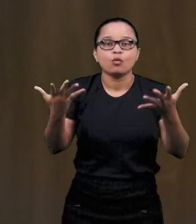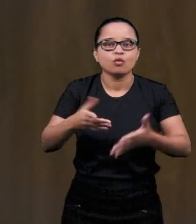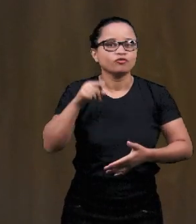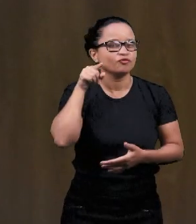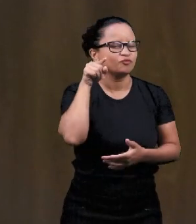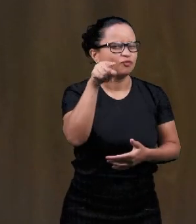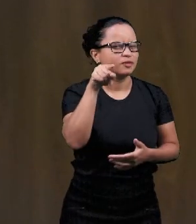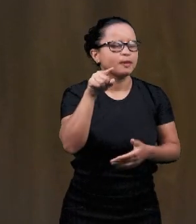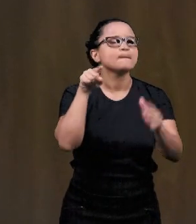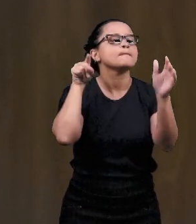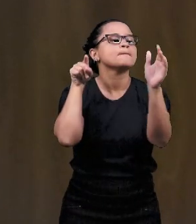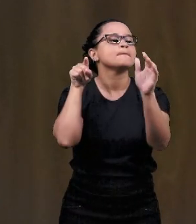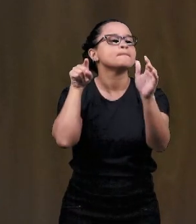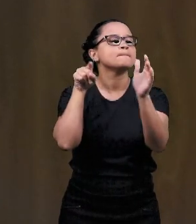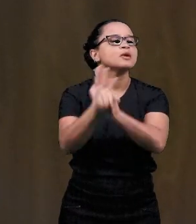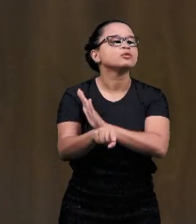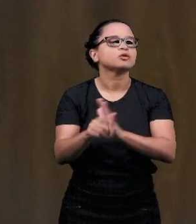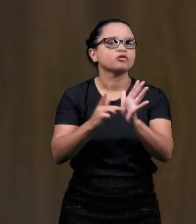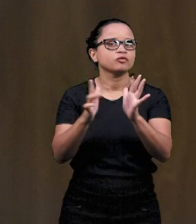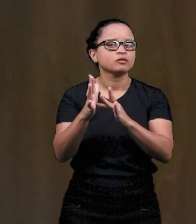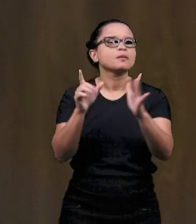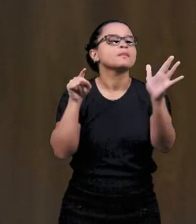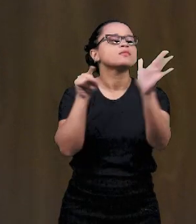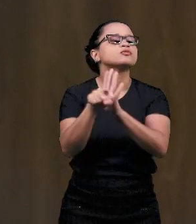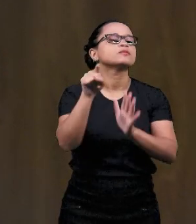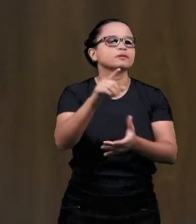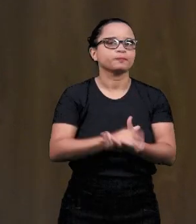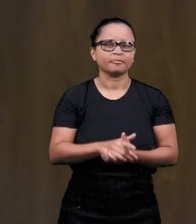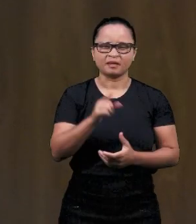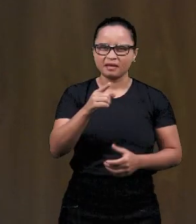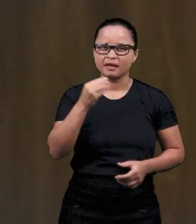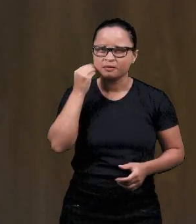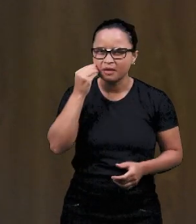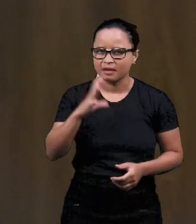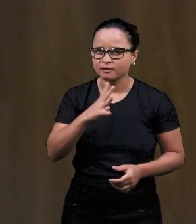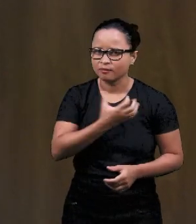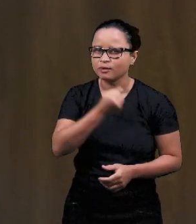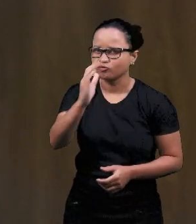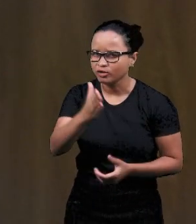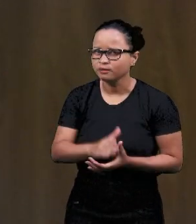te pose une question. Est-ce que tu as déjà eu ton expérience de salut?